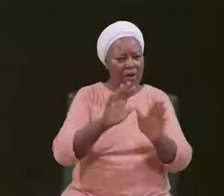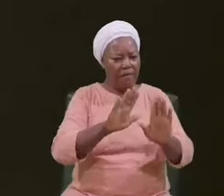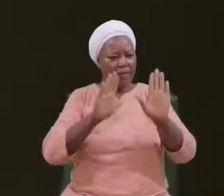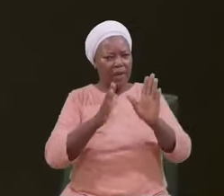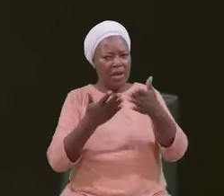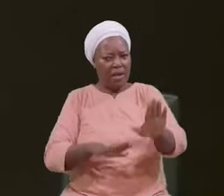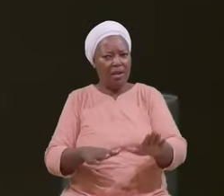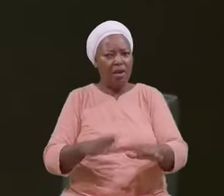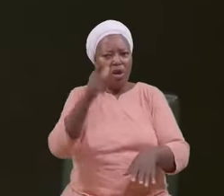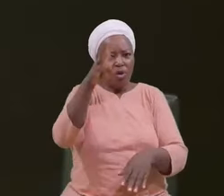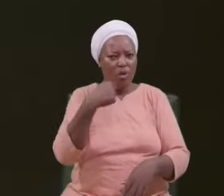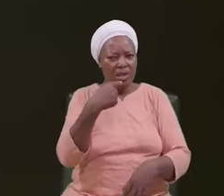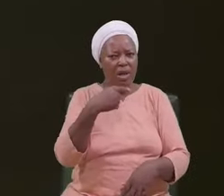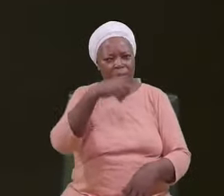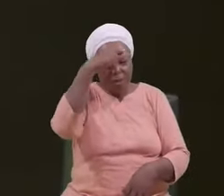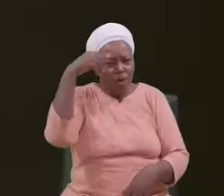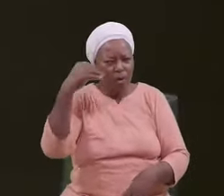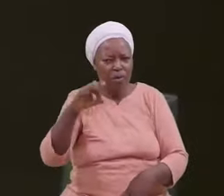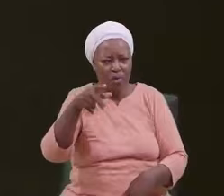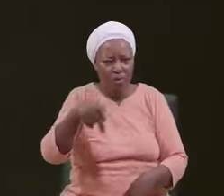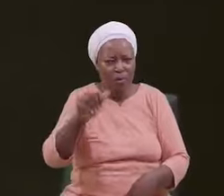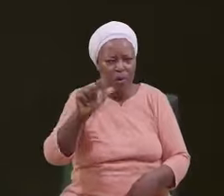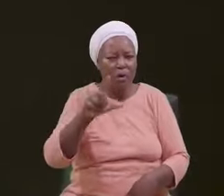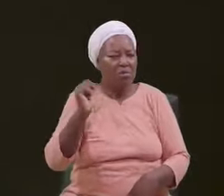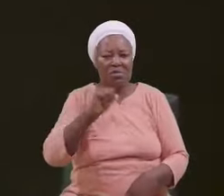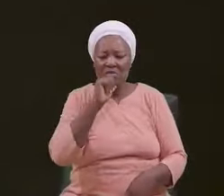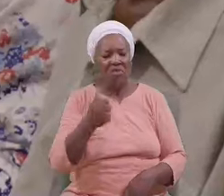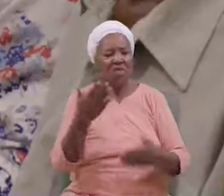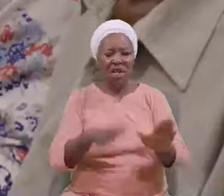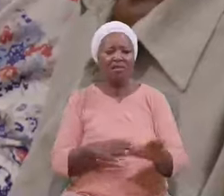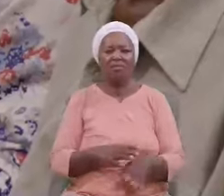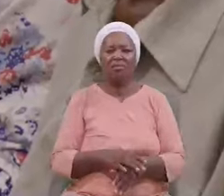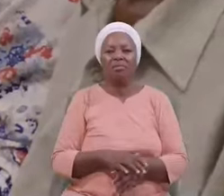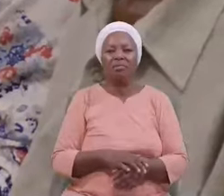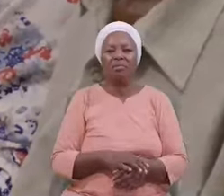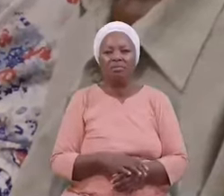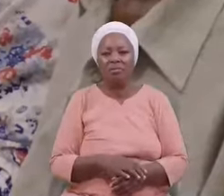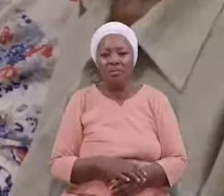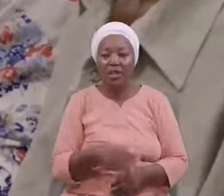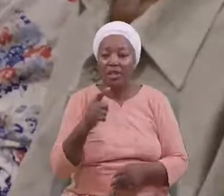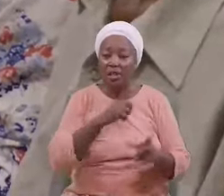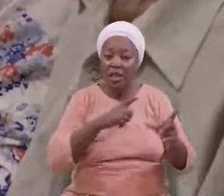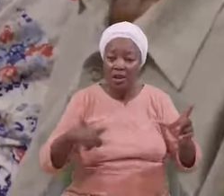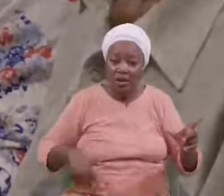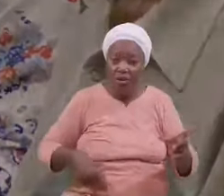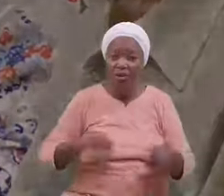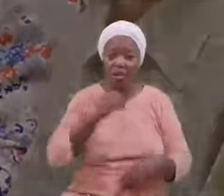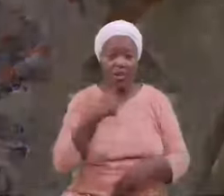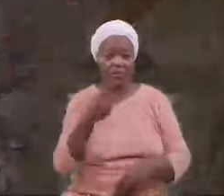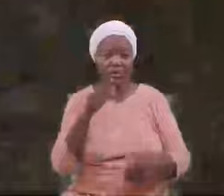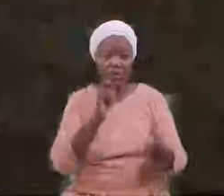à cause de Paul, ils ne mourront pas. Le Seigneur vous dit qu'il va vous